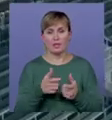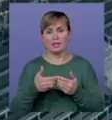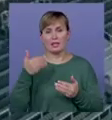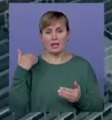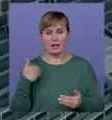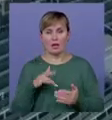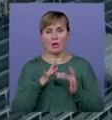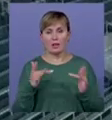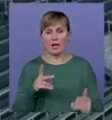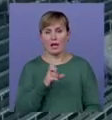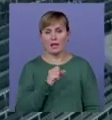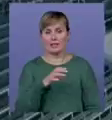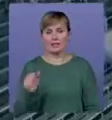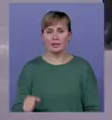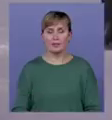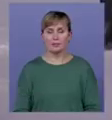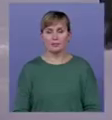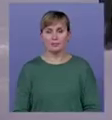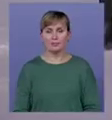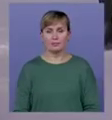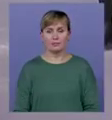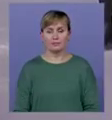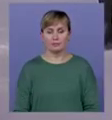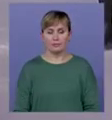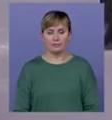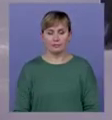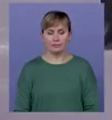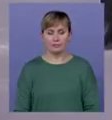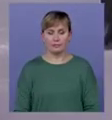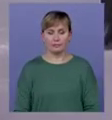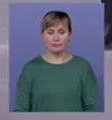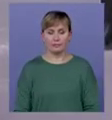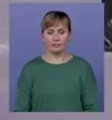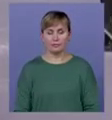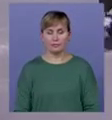заранее в онлайн-кассах. Дина Жанабекова, Влад Шишко, телеканал «Алматы».